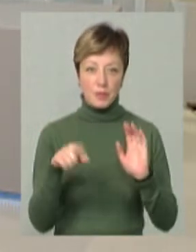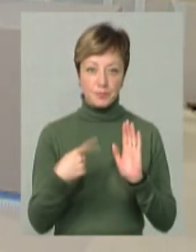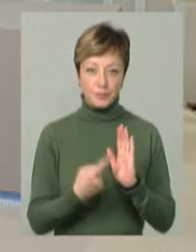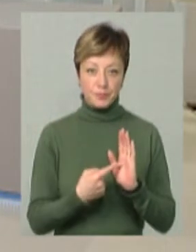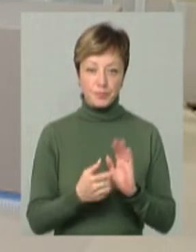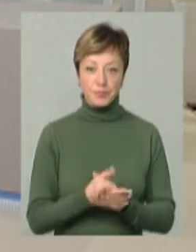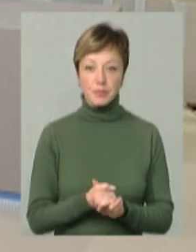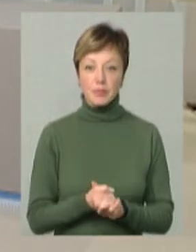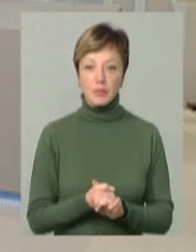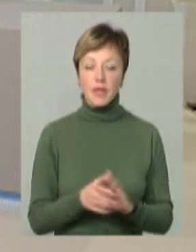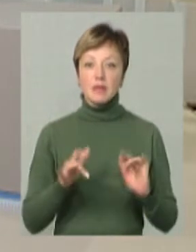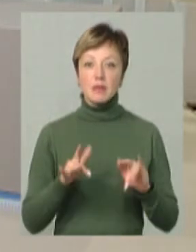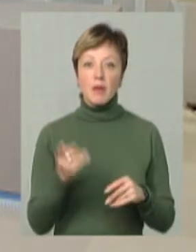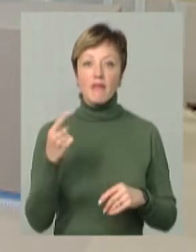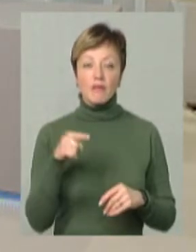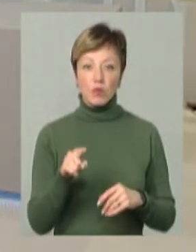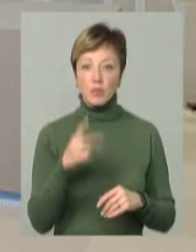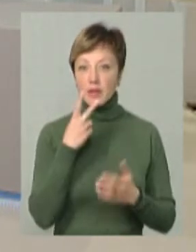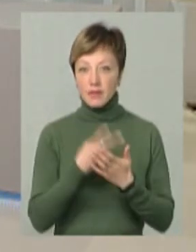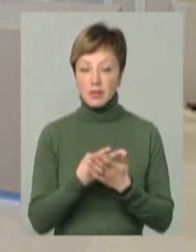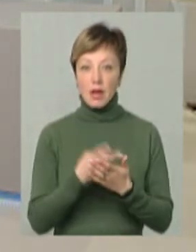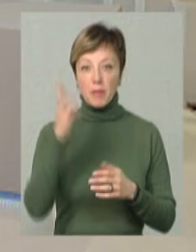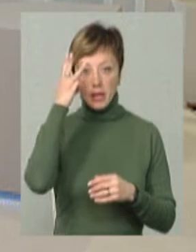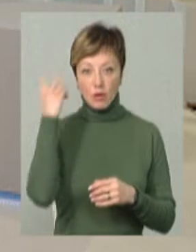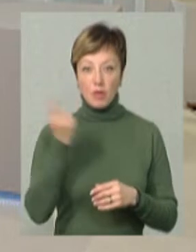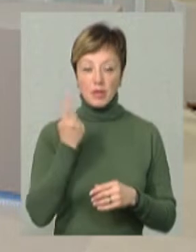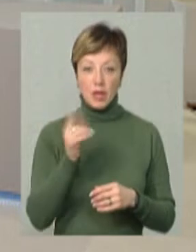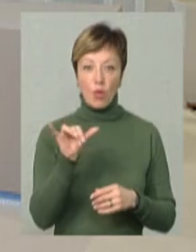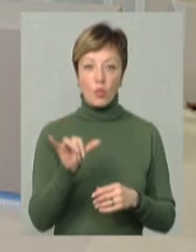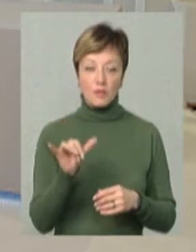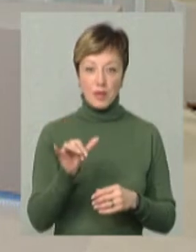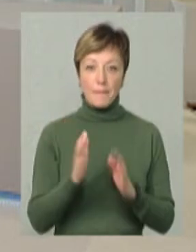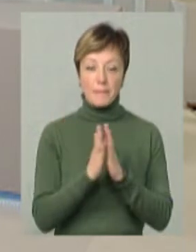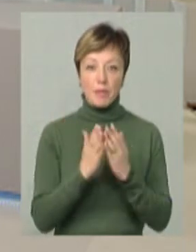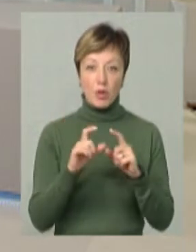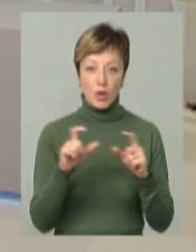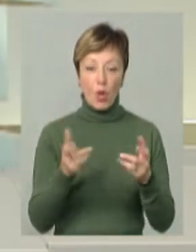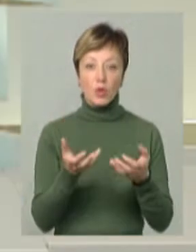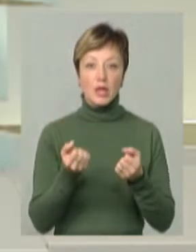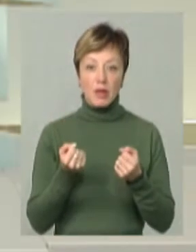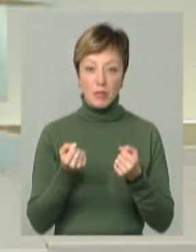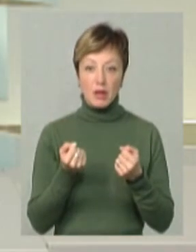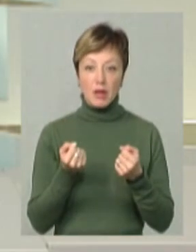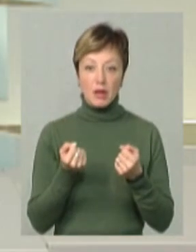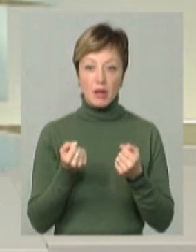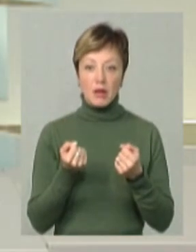справа в тому, що, ну, дивіться, якби Хмельницька обласна універсальна наукова бібліотека отримала від